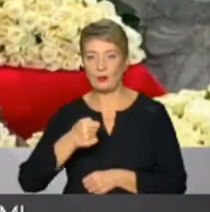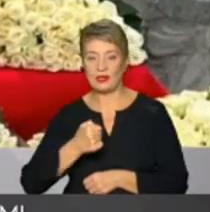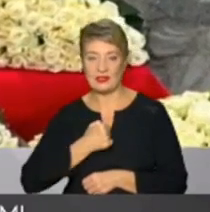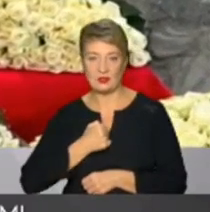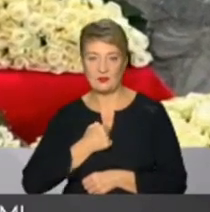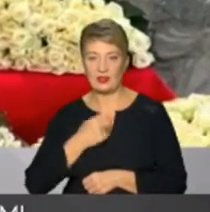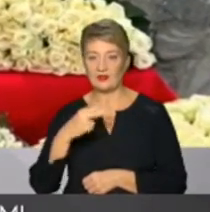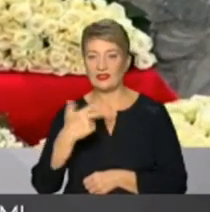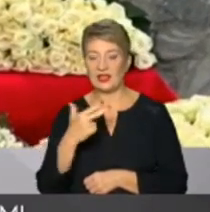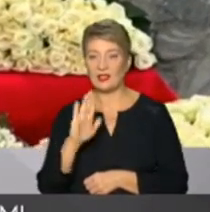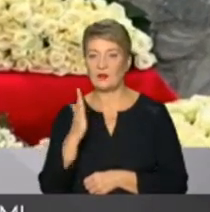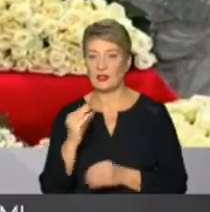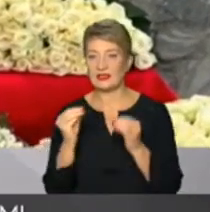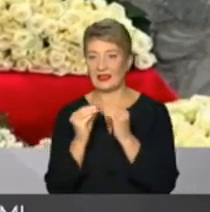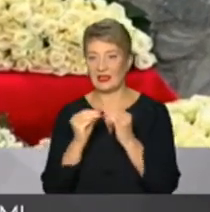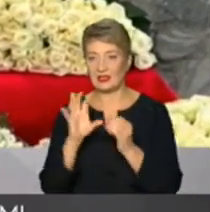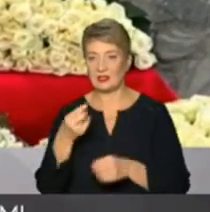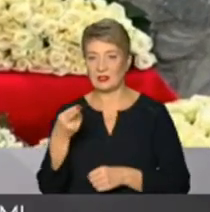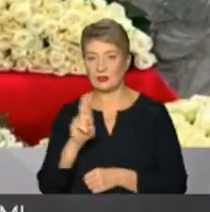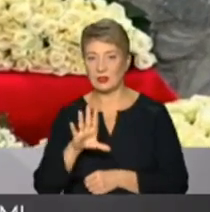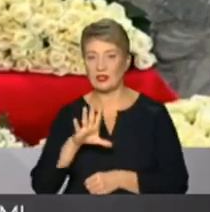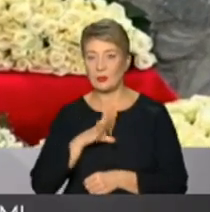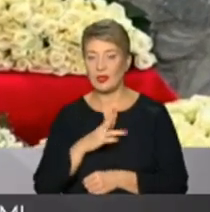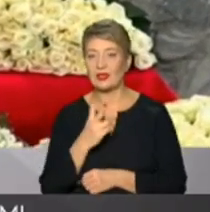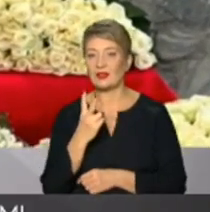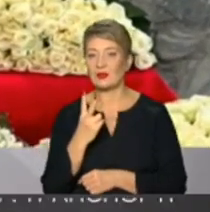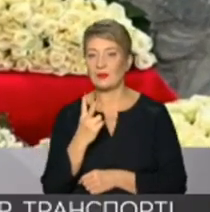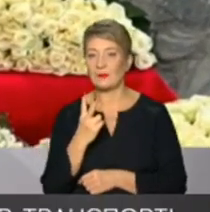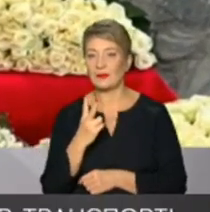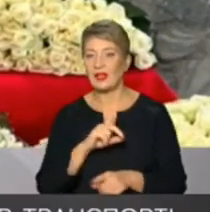вже 10 жовтня посадовець став 200-м і вирушив на концерт Кобзона.